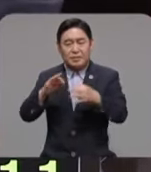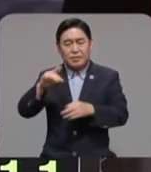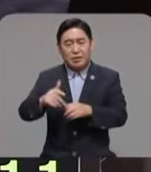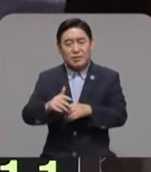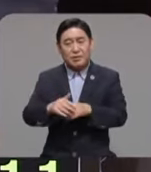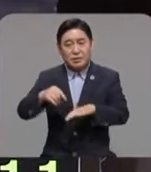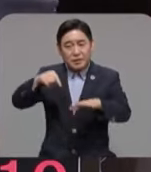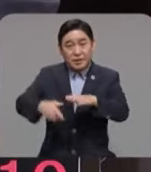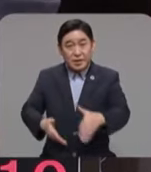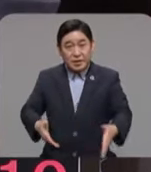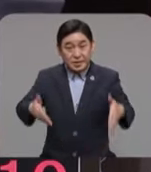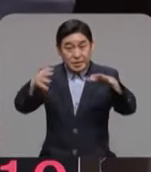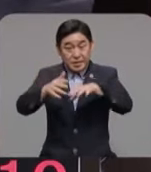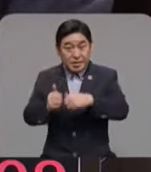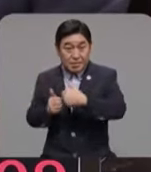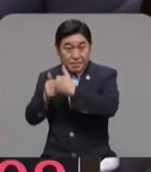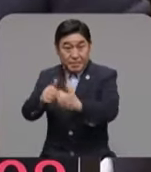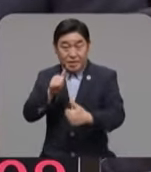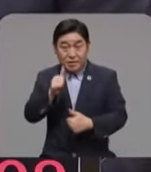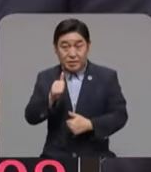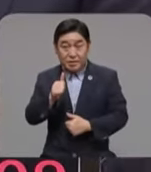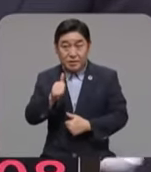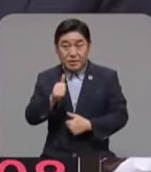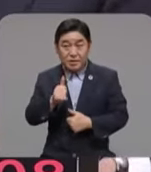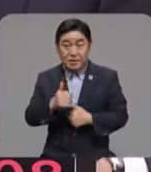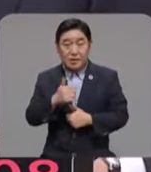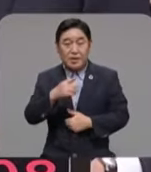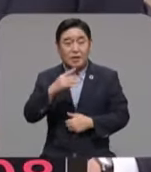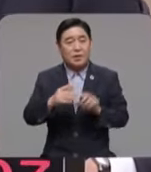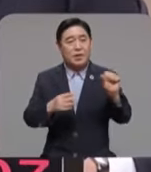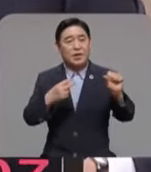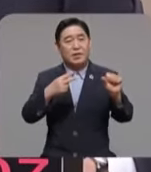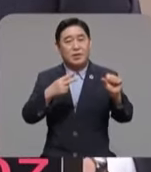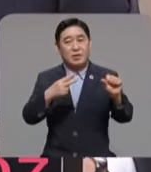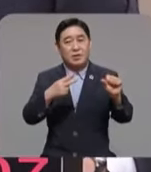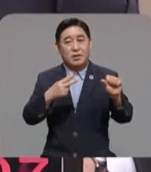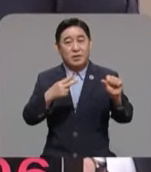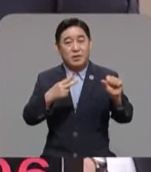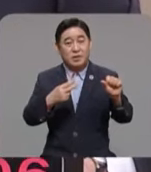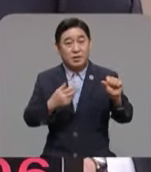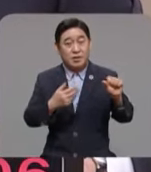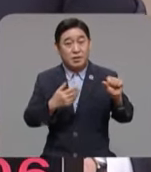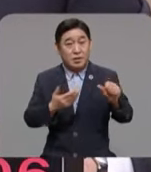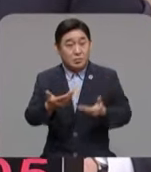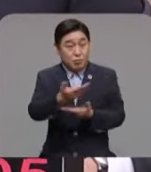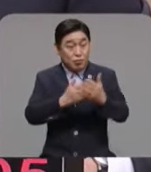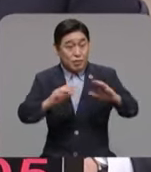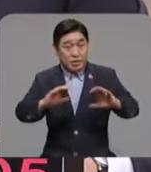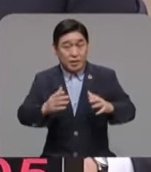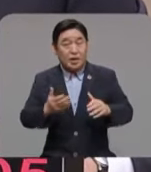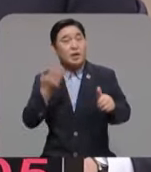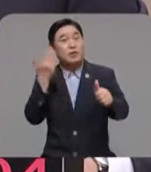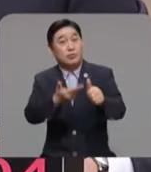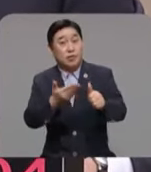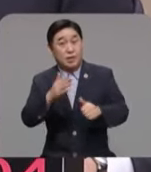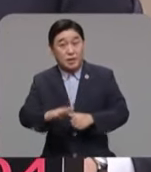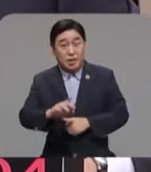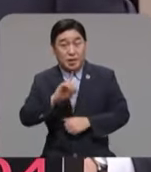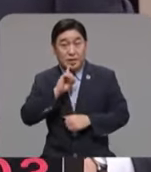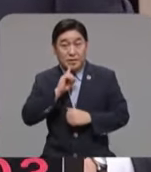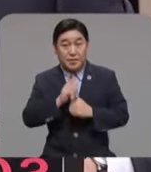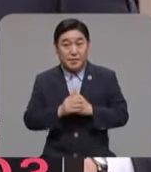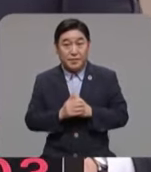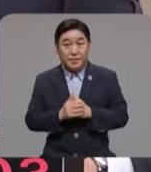김정은이나 지하 핵시설 타격할 수 있는 거를 네. 바로 나토의 다섯 개 핵공유하는 나라에. 네. 바로 이거를 하겠다고 지금 하고